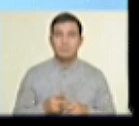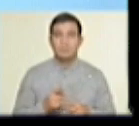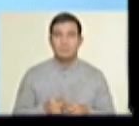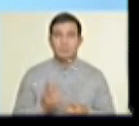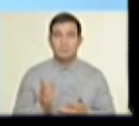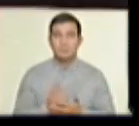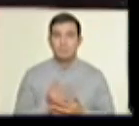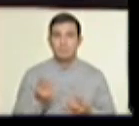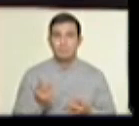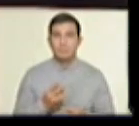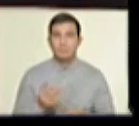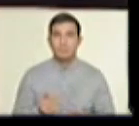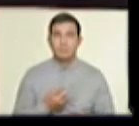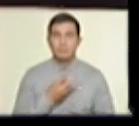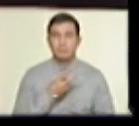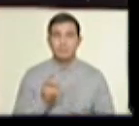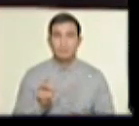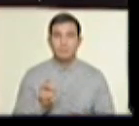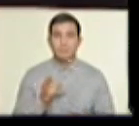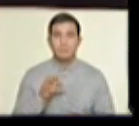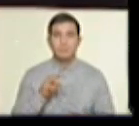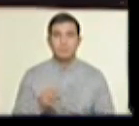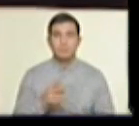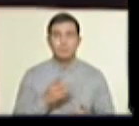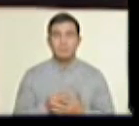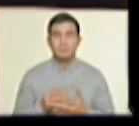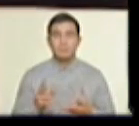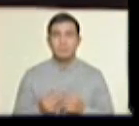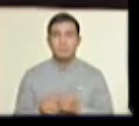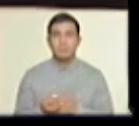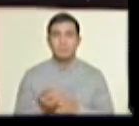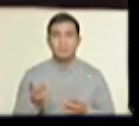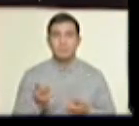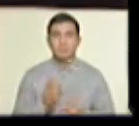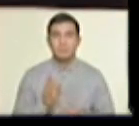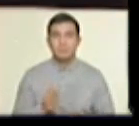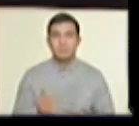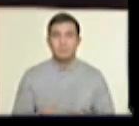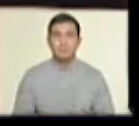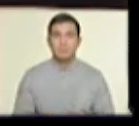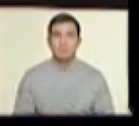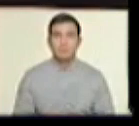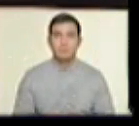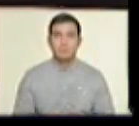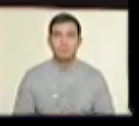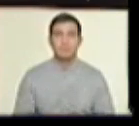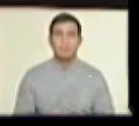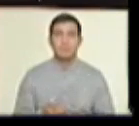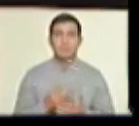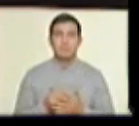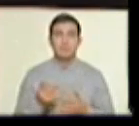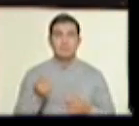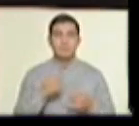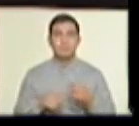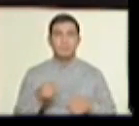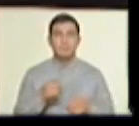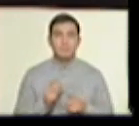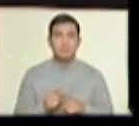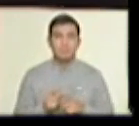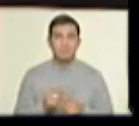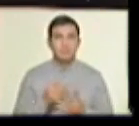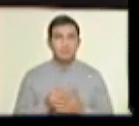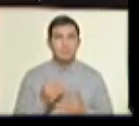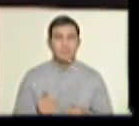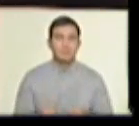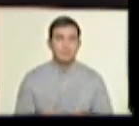kerak, ya'ni juft otlar hosil qilishimiz kerak bo'ladi. Demak, savdo so'ziga qaysi